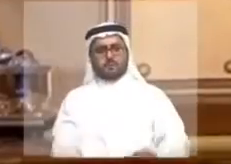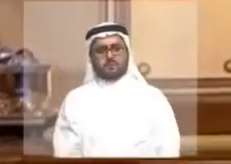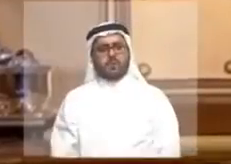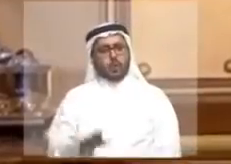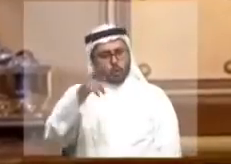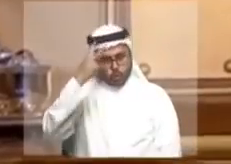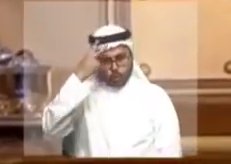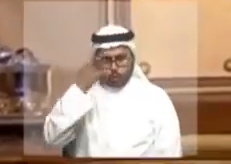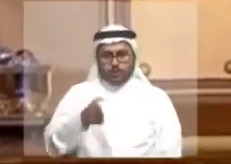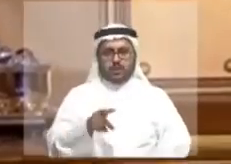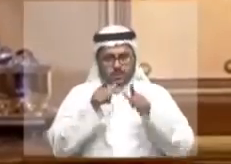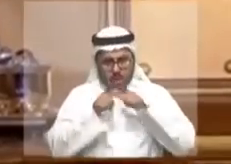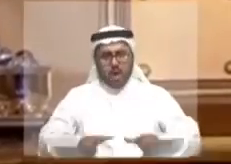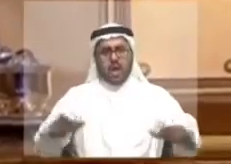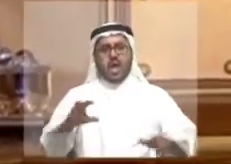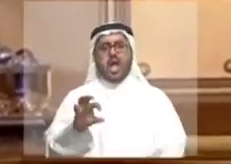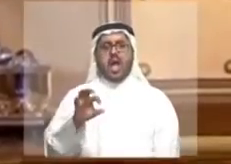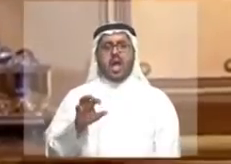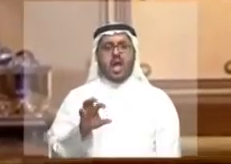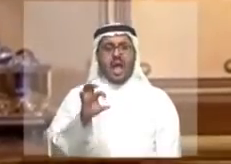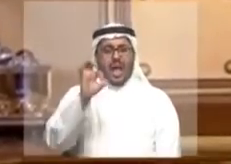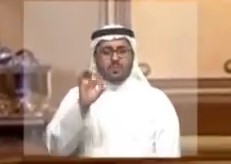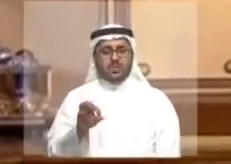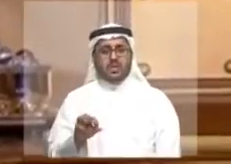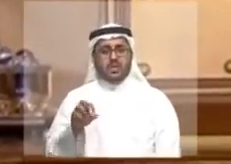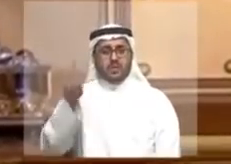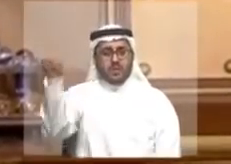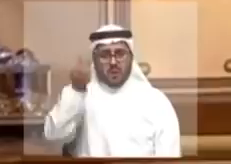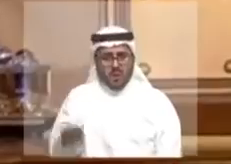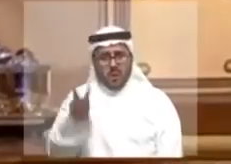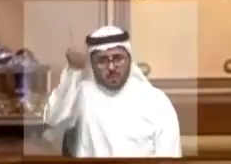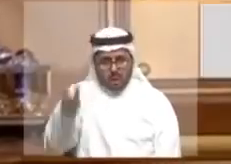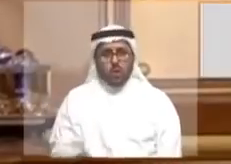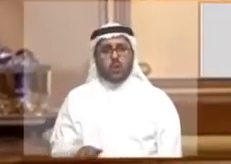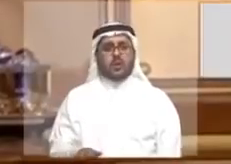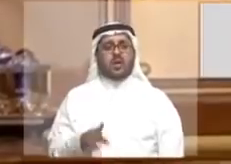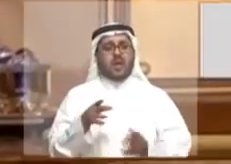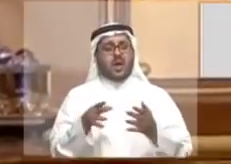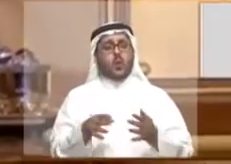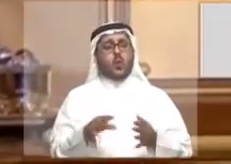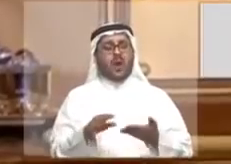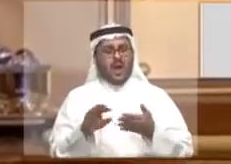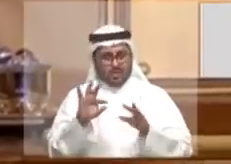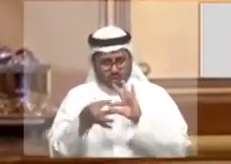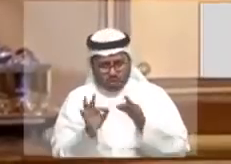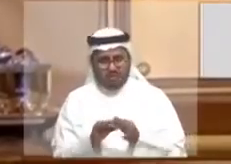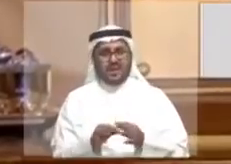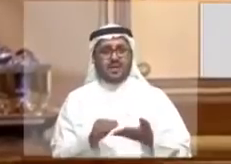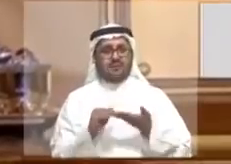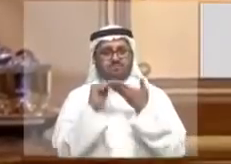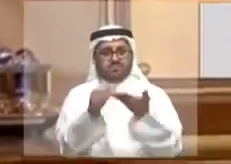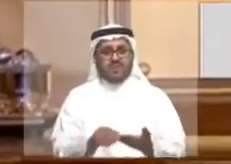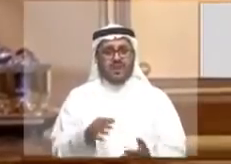كما تعلن المملكة عن تبرع مبلغ 50 مليون دولار لوكالة الأمم المتحدة لإغاثة وتشغيل